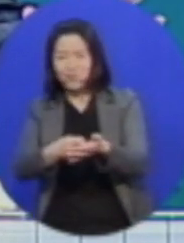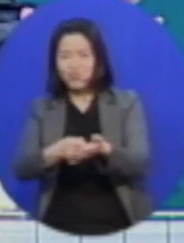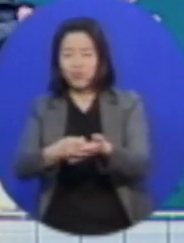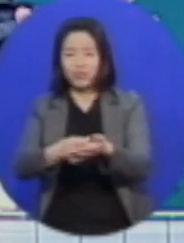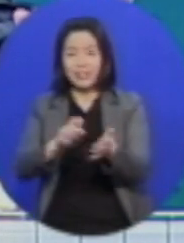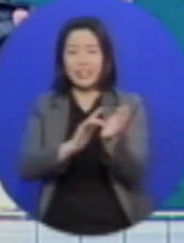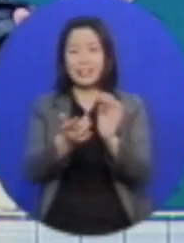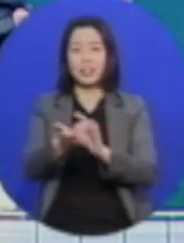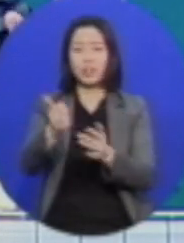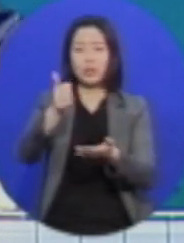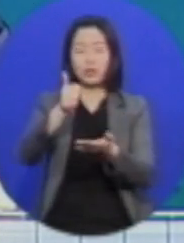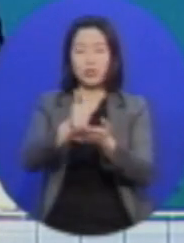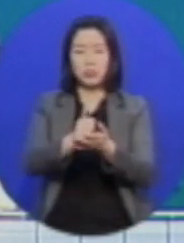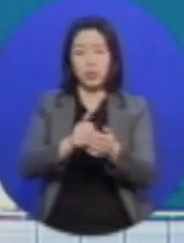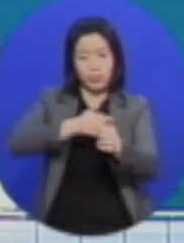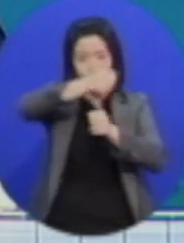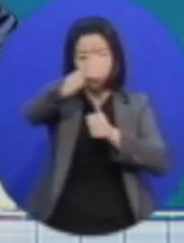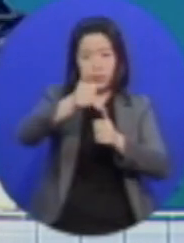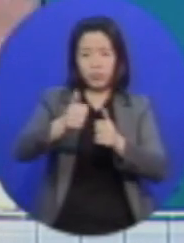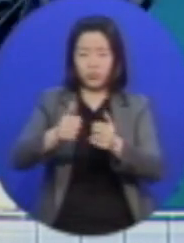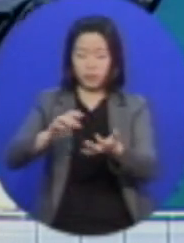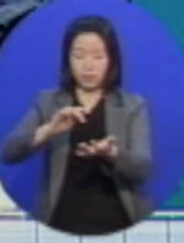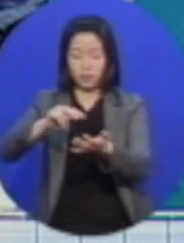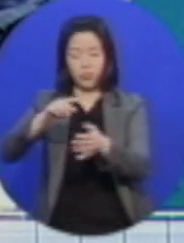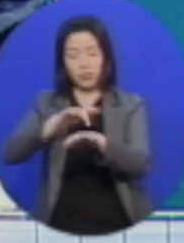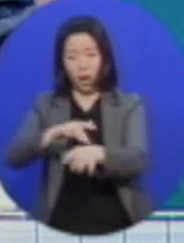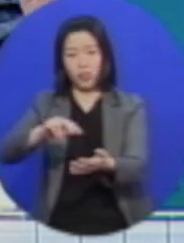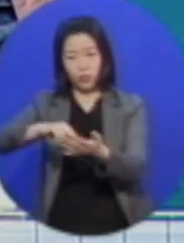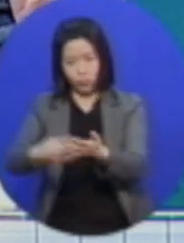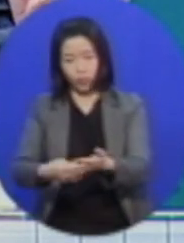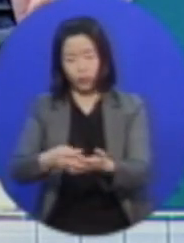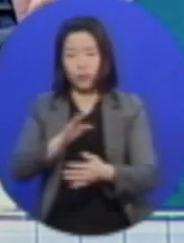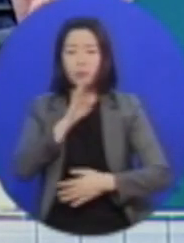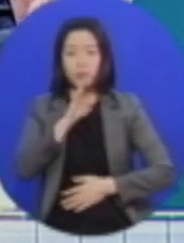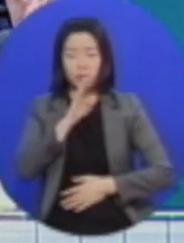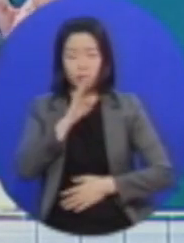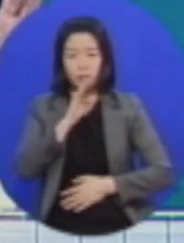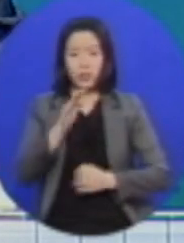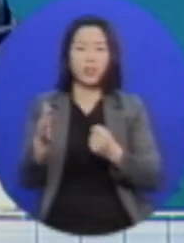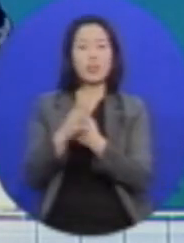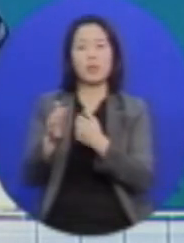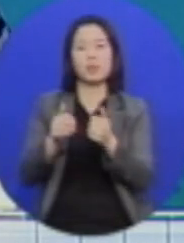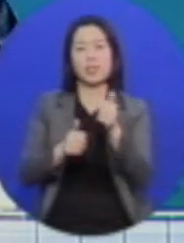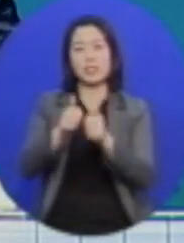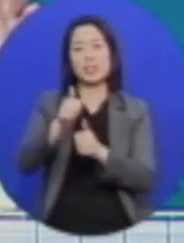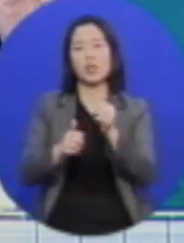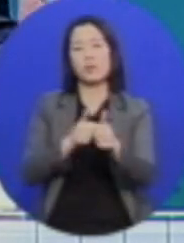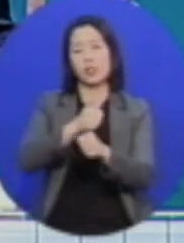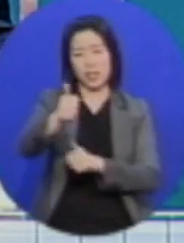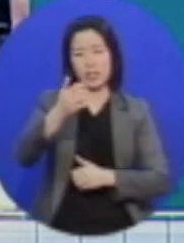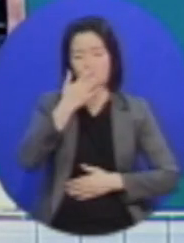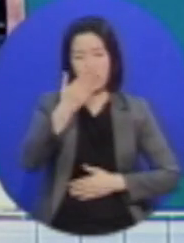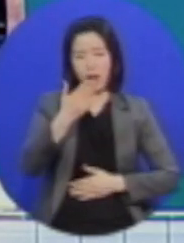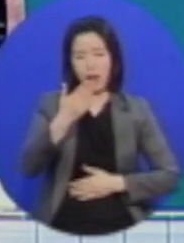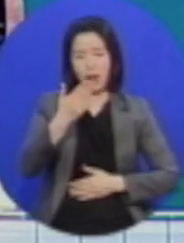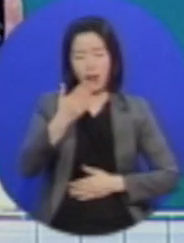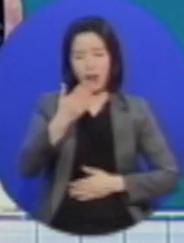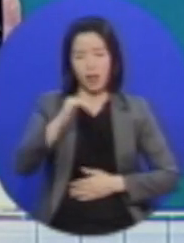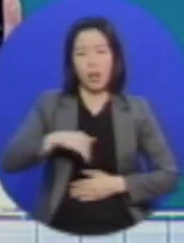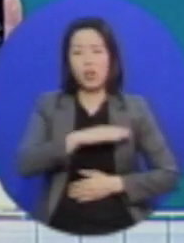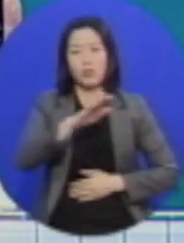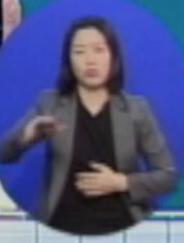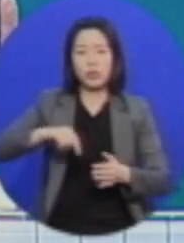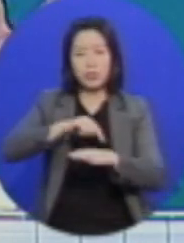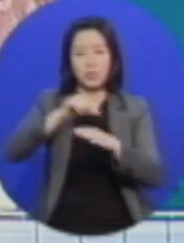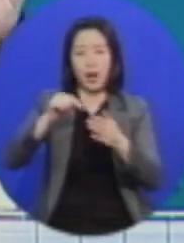예수님에게 그래서 시험이 이겨 지는 거예요 예수님 안에 우리 자신이 있기만